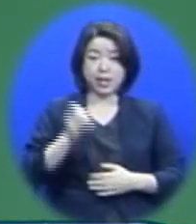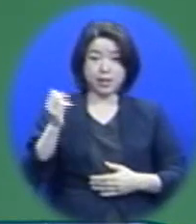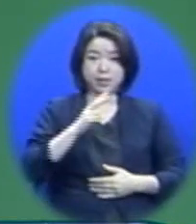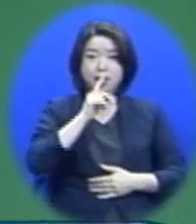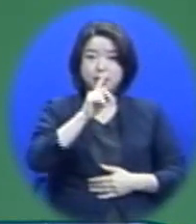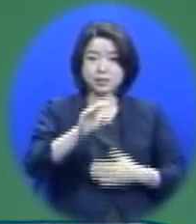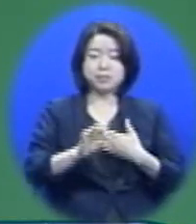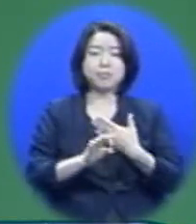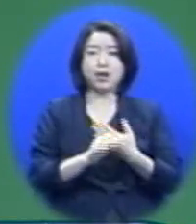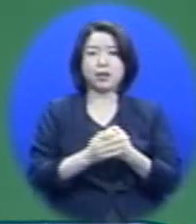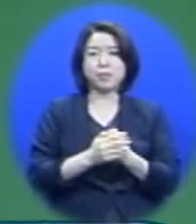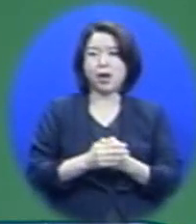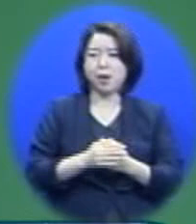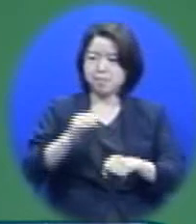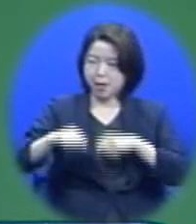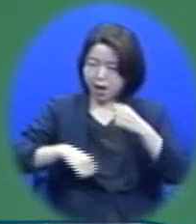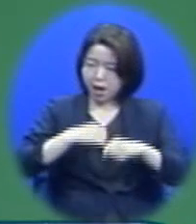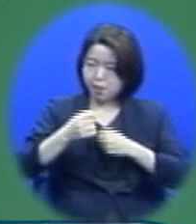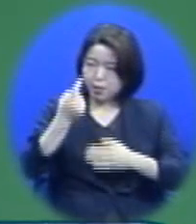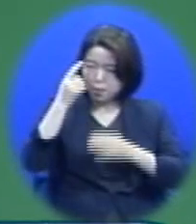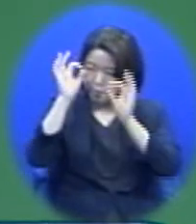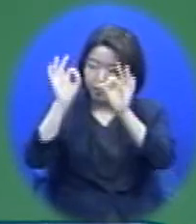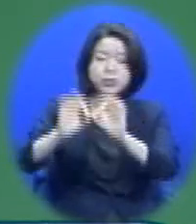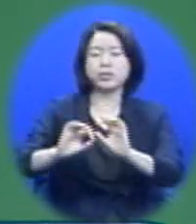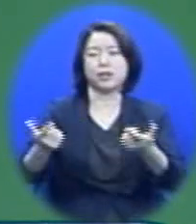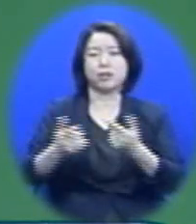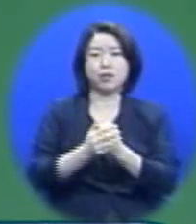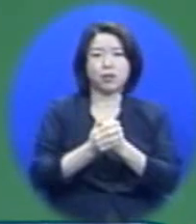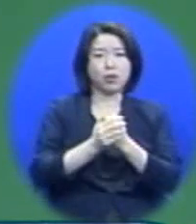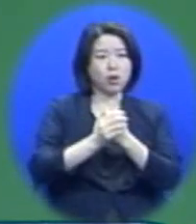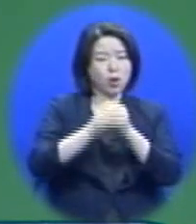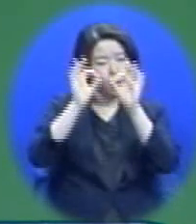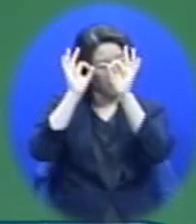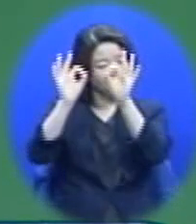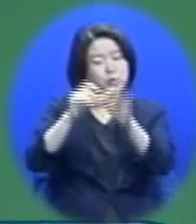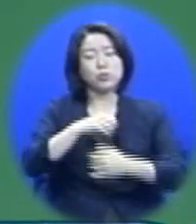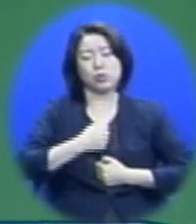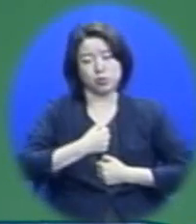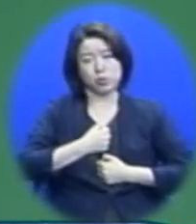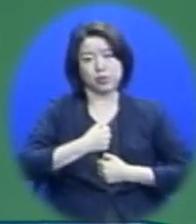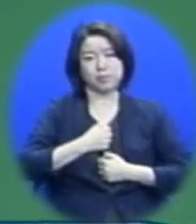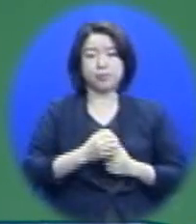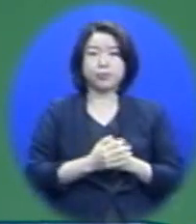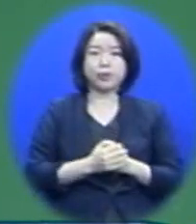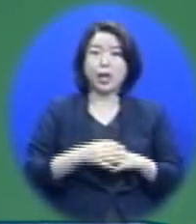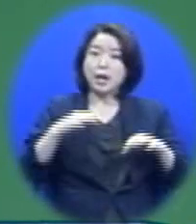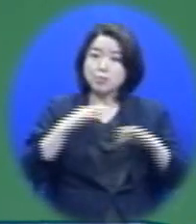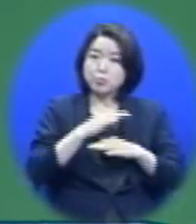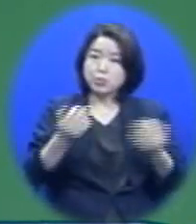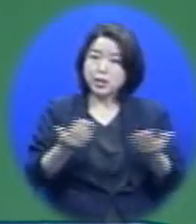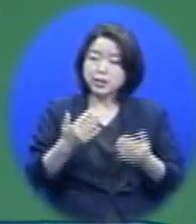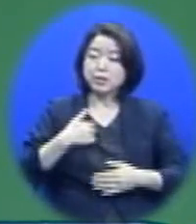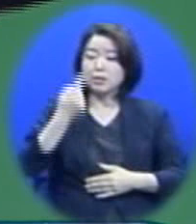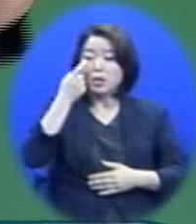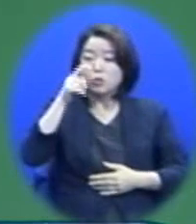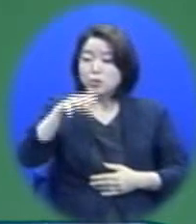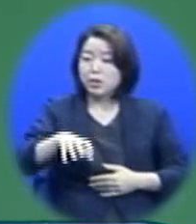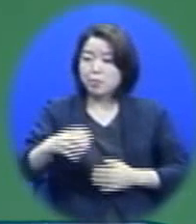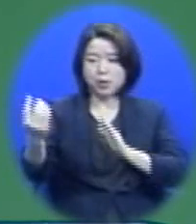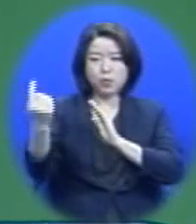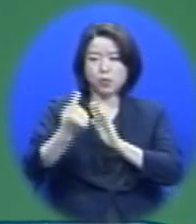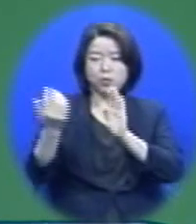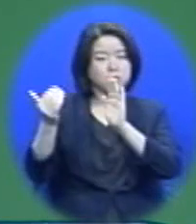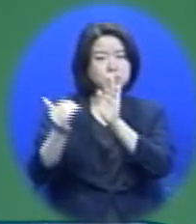말하면 아무거나 보지 않겠다는 거예요. 보는 것을 조심하겠다는 거예요. 불의한 일은 내 눈앞에 얼씬거리지도